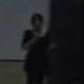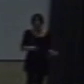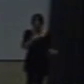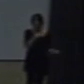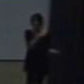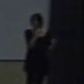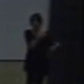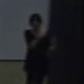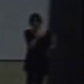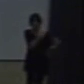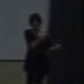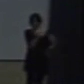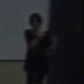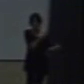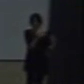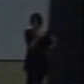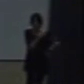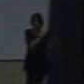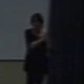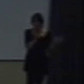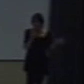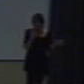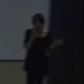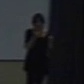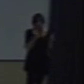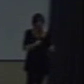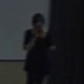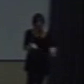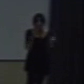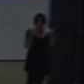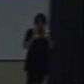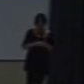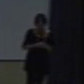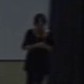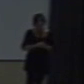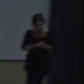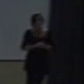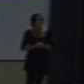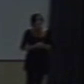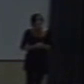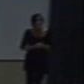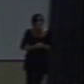de les coses d'una manera lleugera, clar.